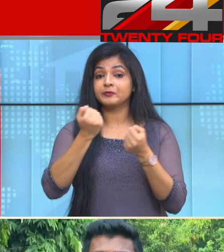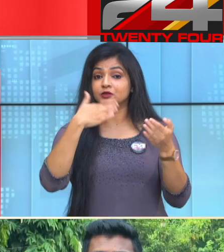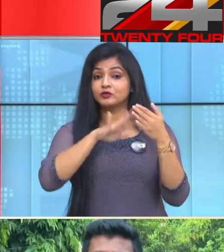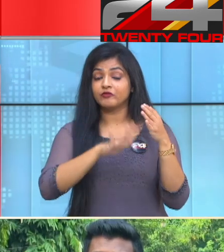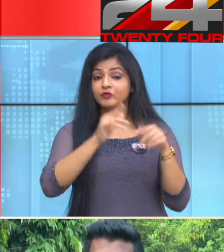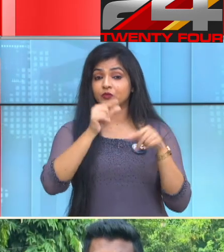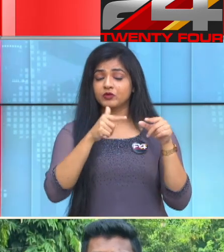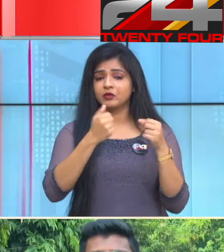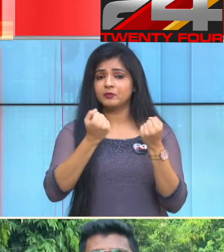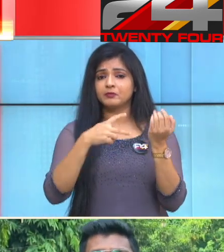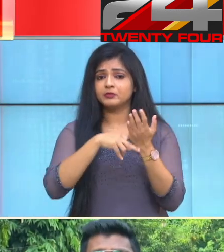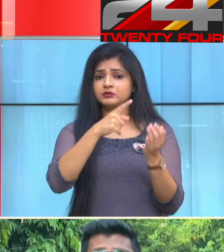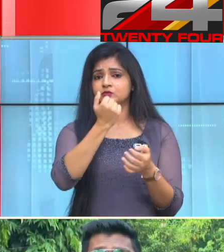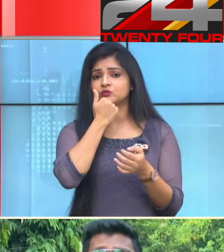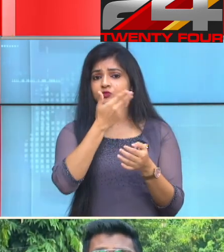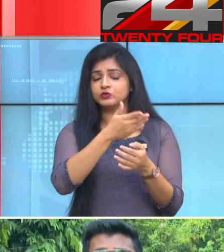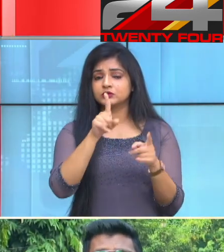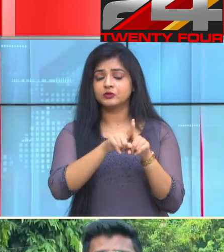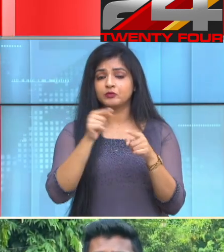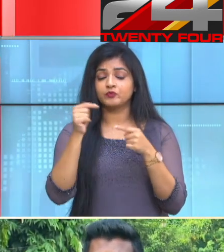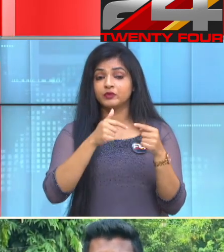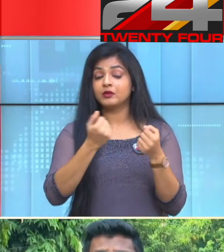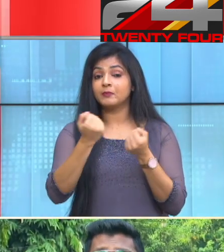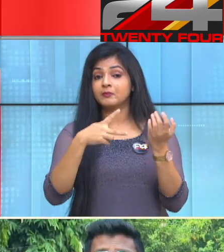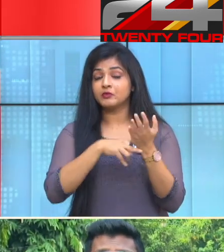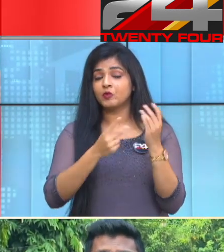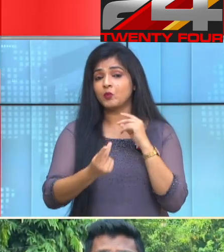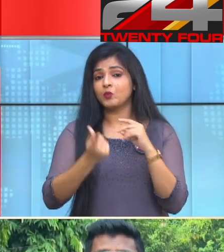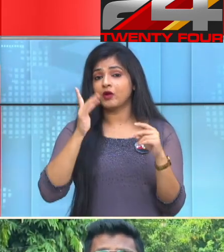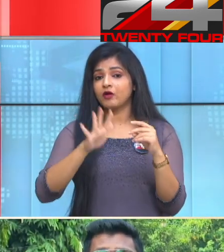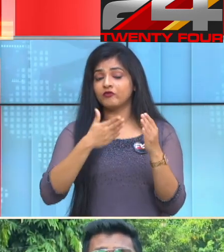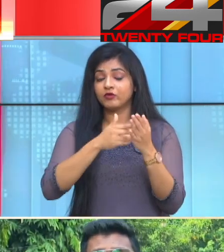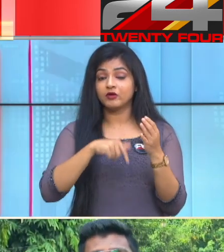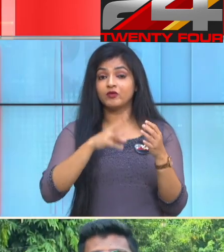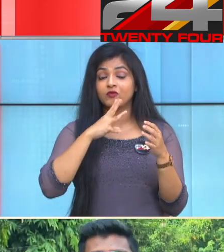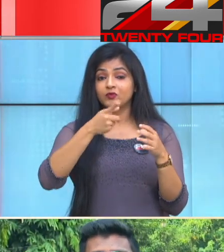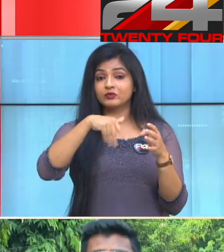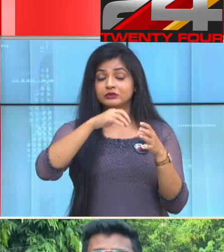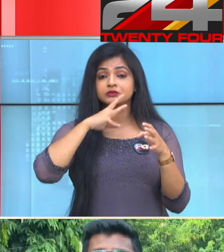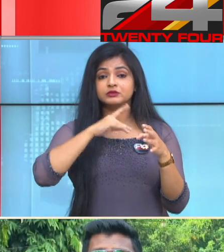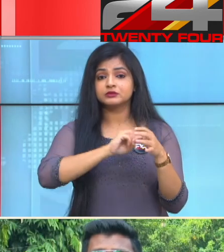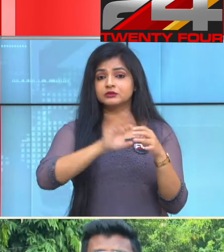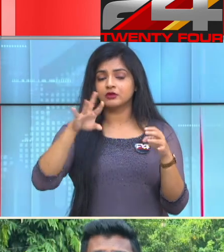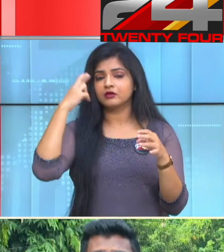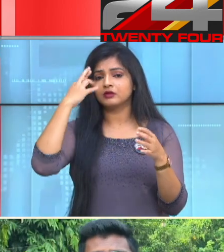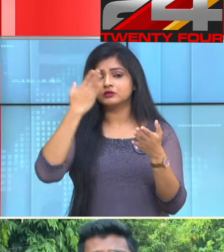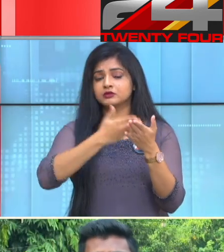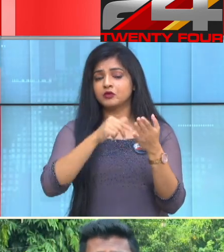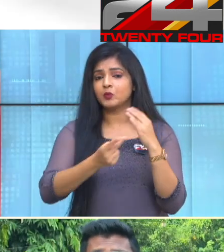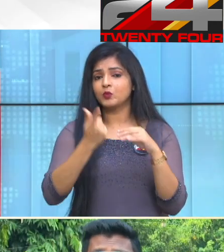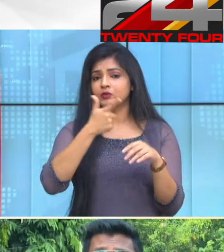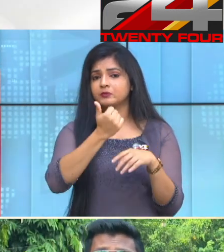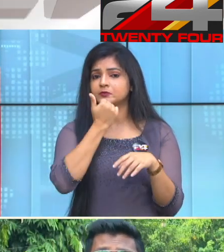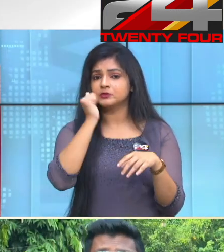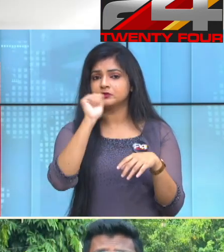ബസ് ജീവനക്കാർക്കെതിരെ രംഗത്തെത്തുന്ന ഒരു സാഹചര്യമുണ്ടായി. അമിത വേഗത്തിലായിരുന്നു ഈ ബസ്, അതുകൊണ്ടാണ് ഈ കുഴിയിൽ ചാടി ചെളി തെറിച്ചത് എന്നുള്ളതായിരുന്നു ഈ യാത്രക്കാരടക്കം